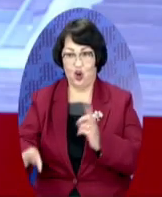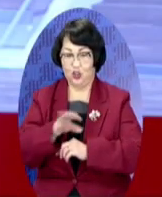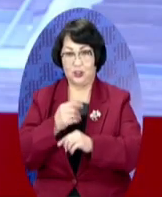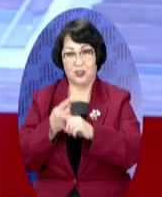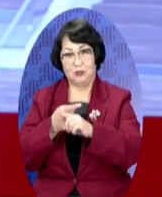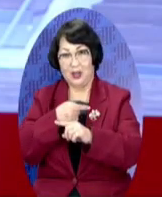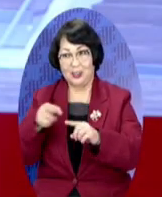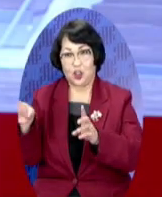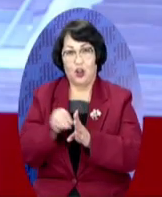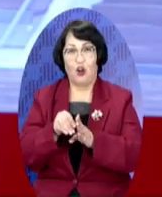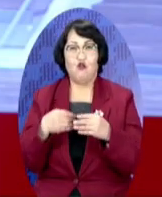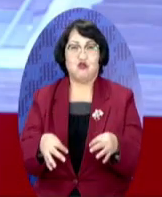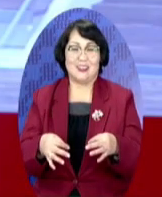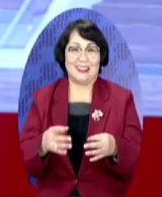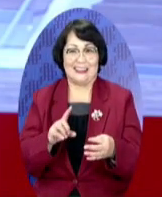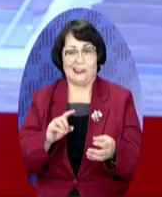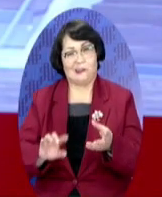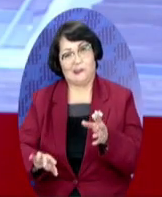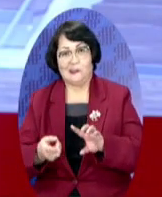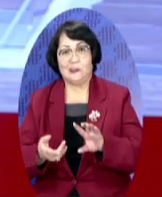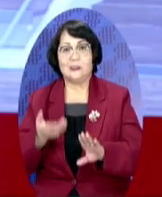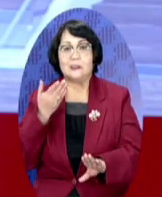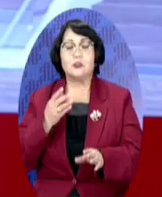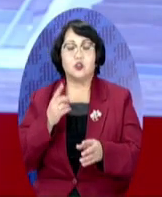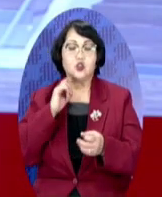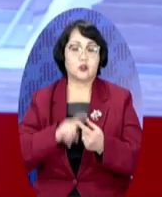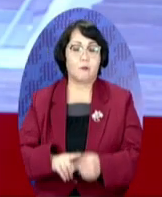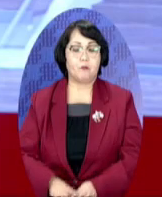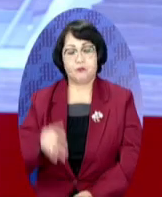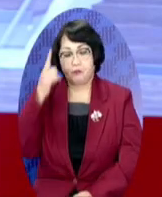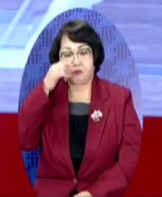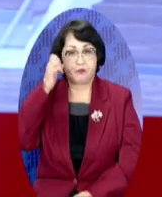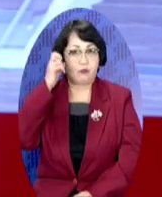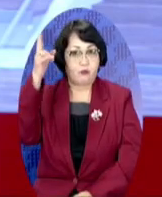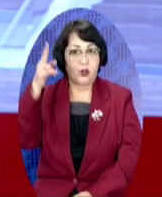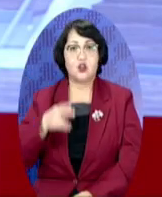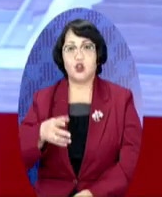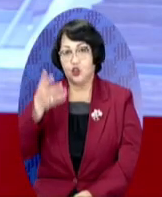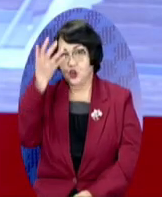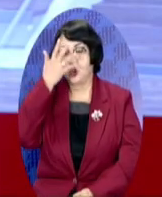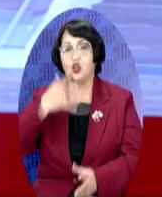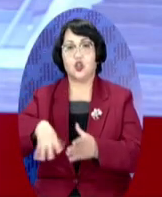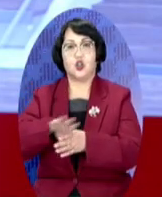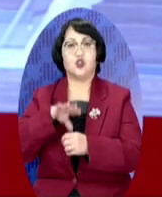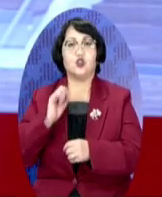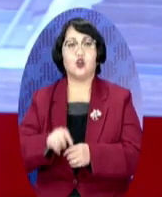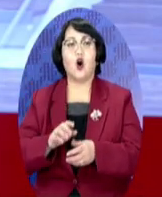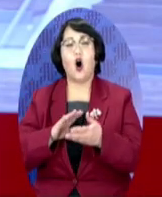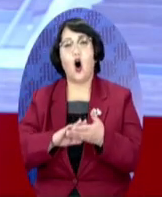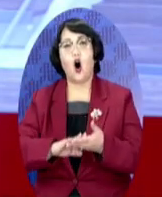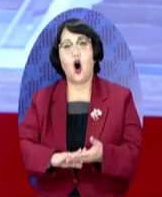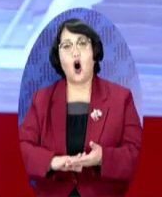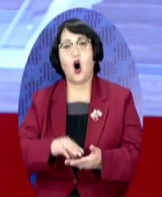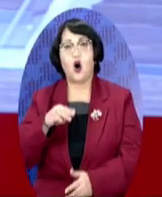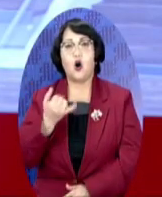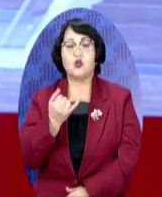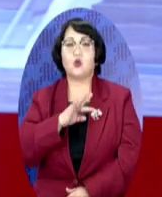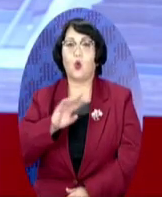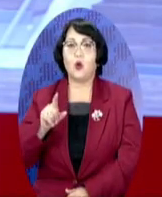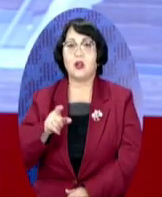За Монгол Улсын Ерөнхийлөгч Баттулгын гаргасан зарлигын дагуу өнөөдөр төрийн ёслол хүндэтгэлийн өргөөнд туульчид, тууль хайллаа. Тууль хайлах ёслол төрийн тэргүүн